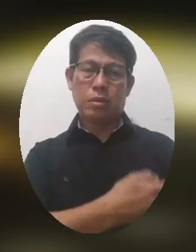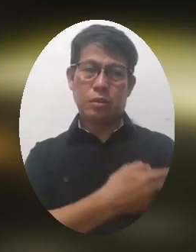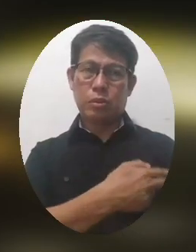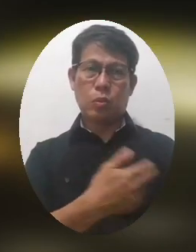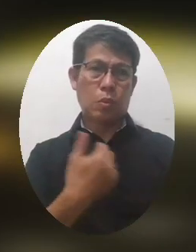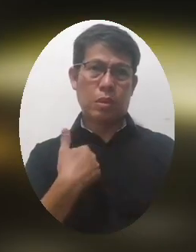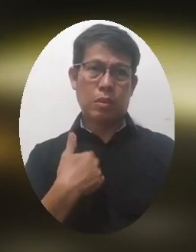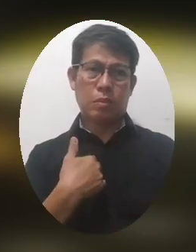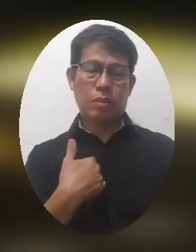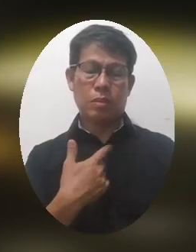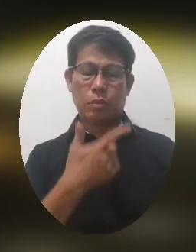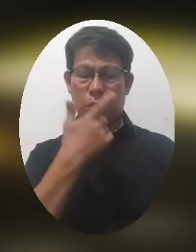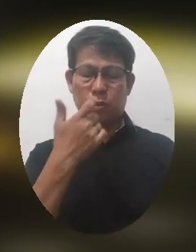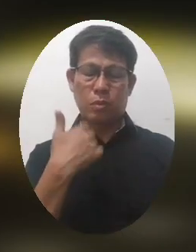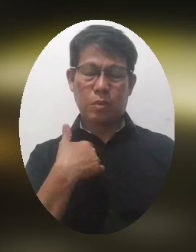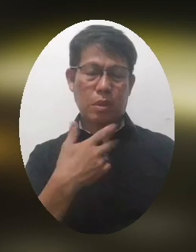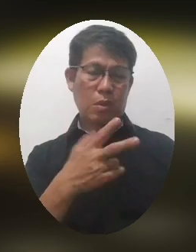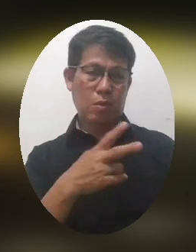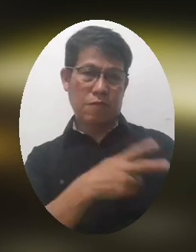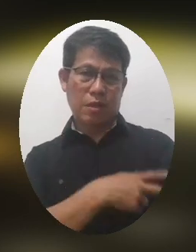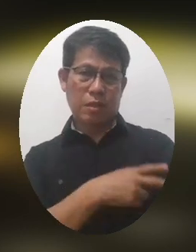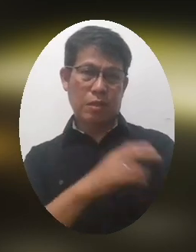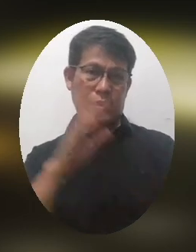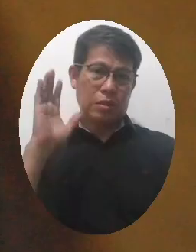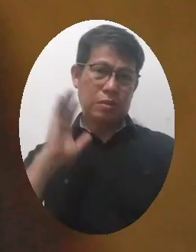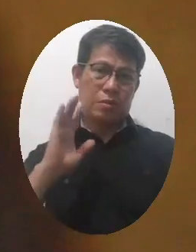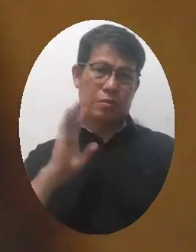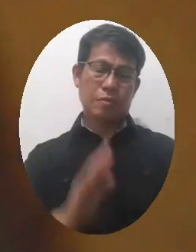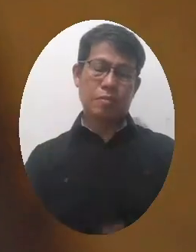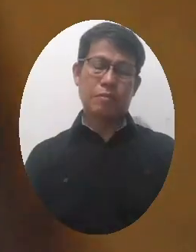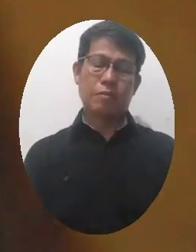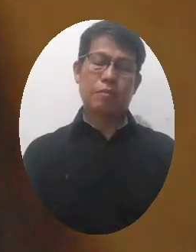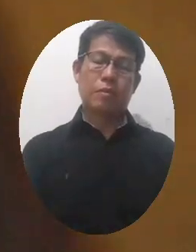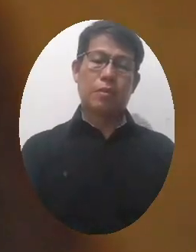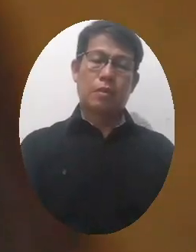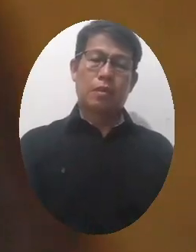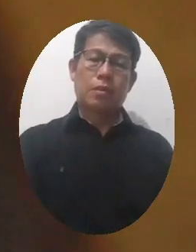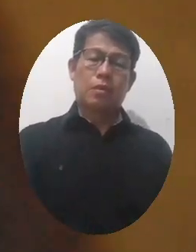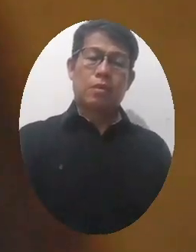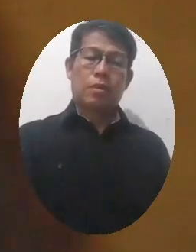hindi po ako nabigyan nun. Kasi